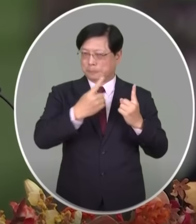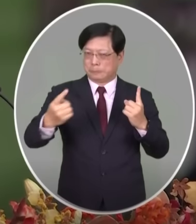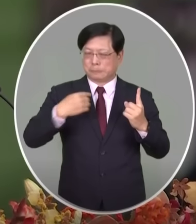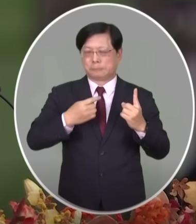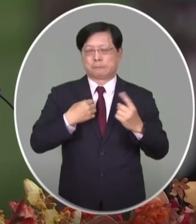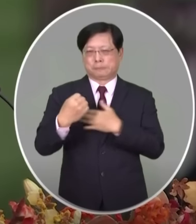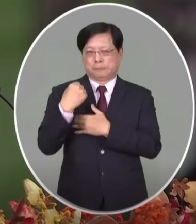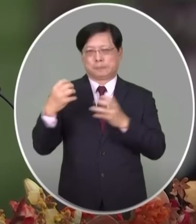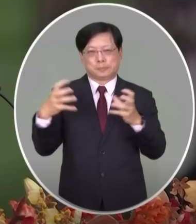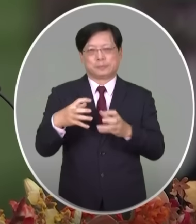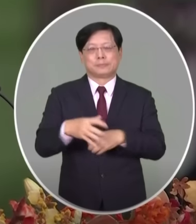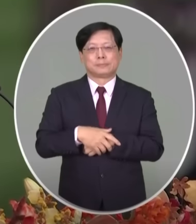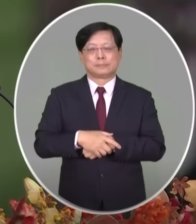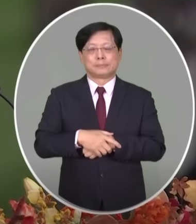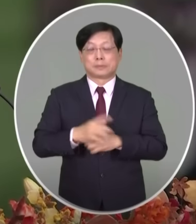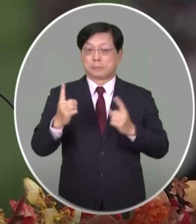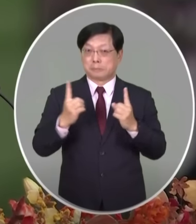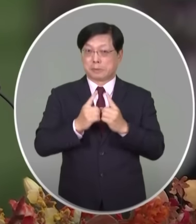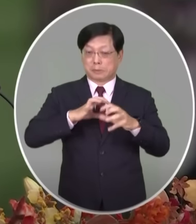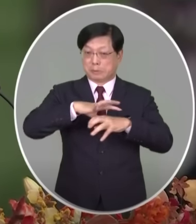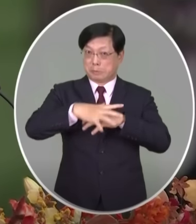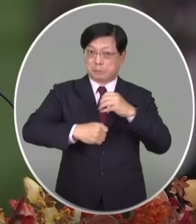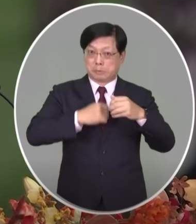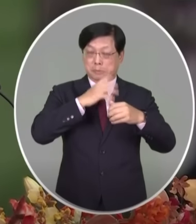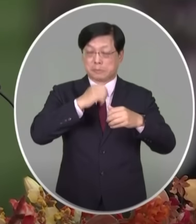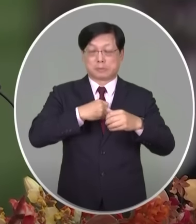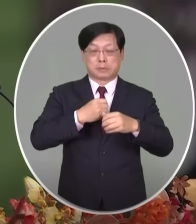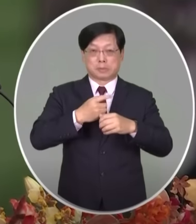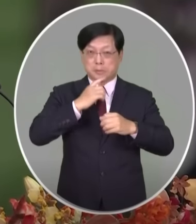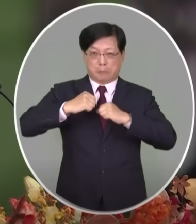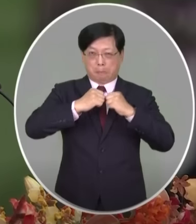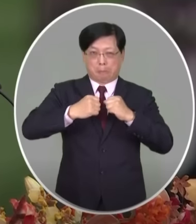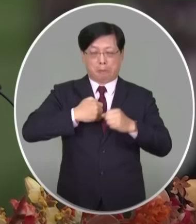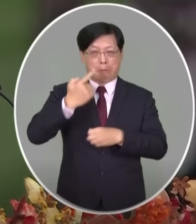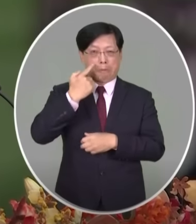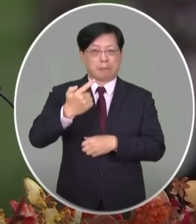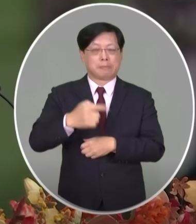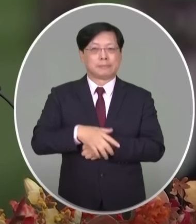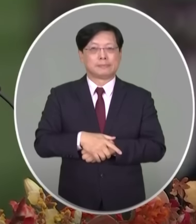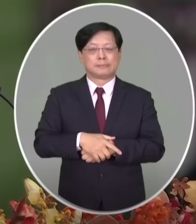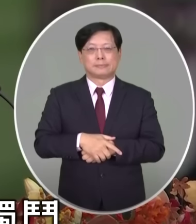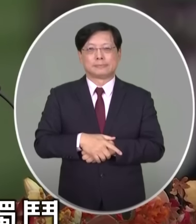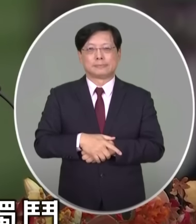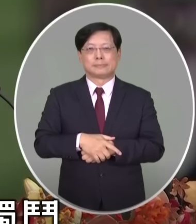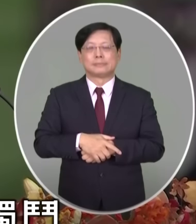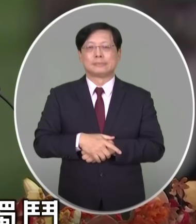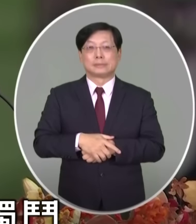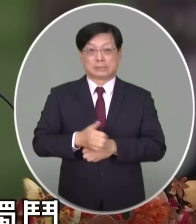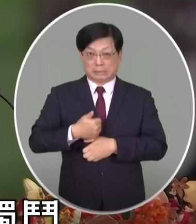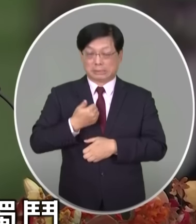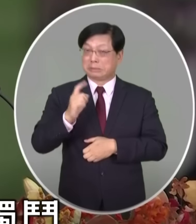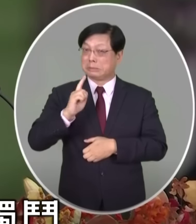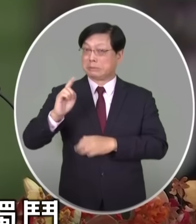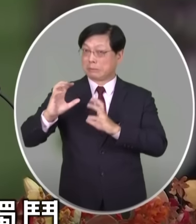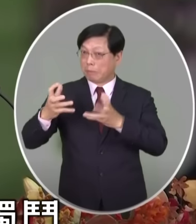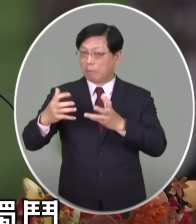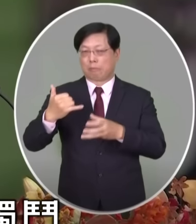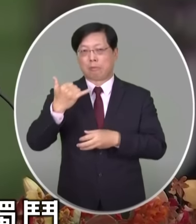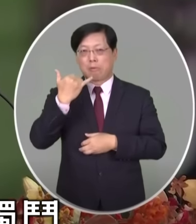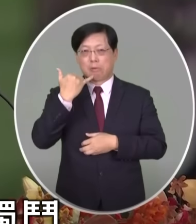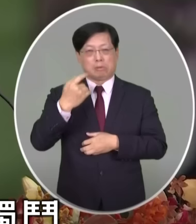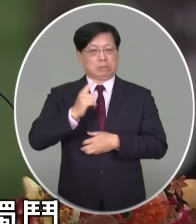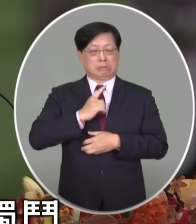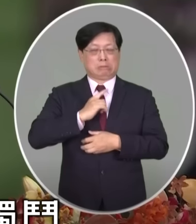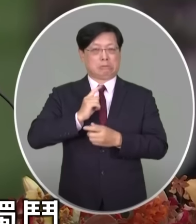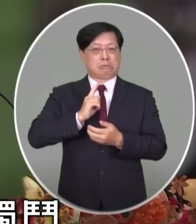量。面对全球化、全面竞争性的时代，没有一个国家可以单打